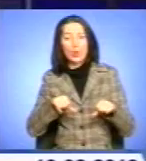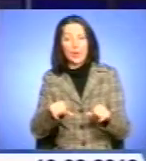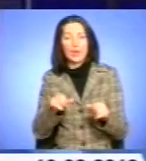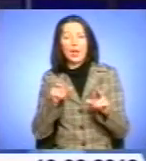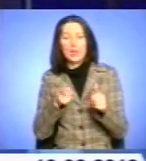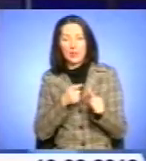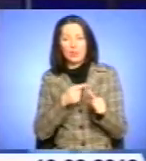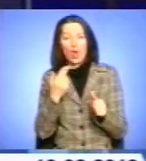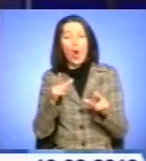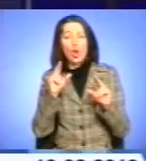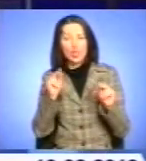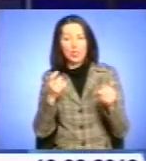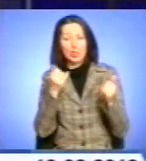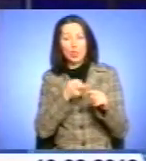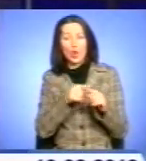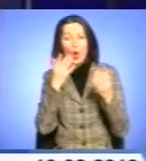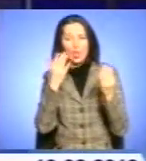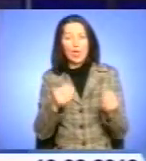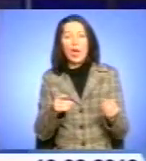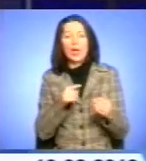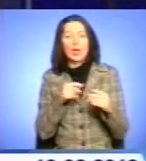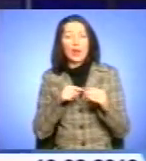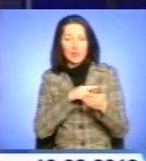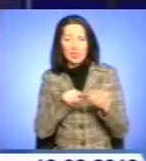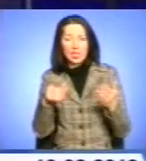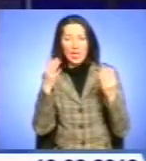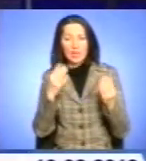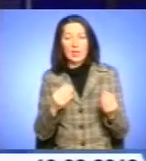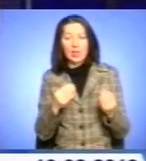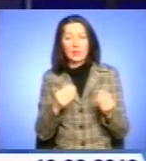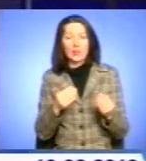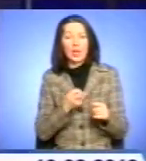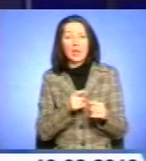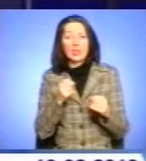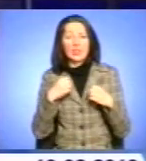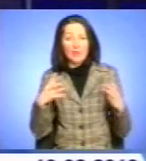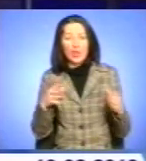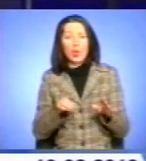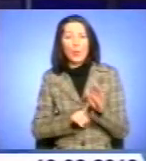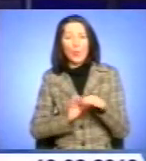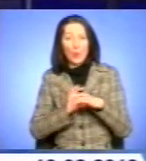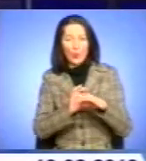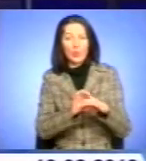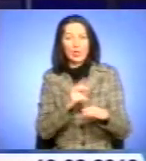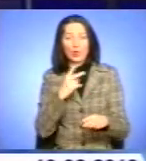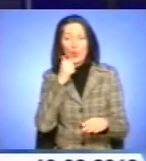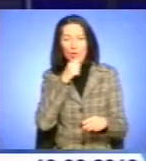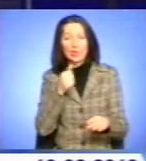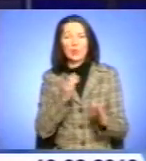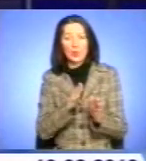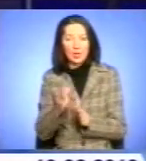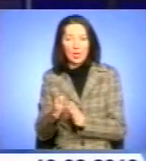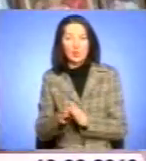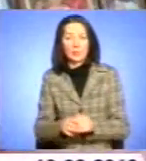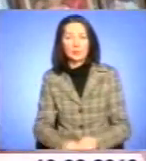закладу. Традиція зародилася зі створенням колегіуму, тому свято проводять 2-й рік поспіль. На урочистостях була наша знімальна група.